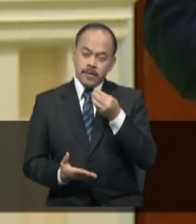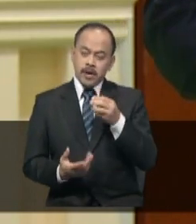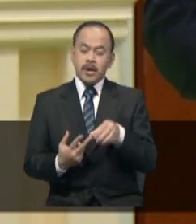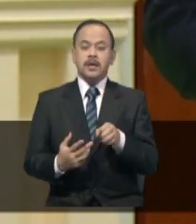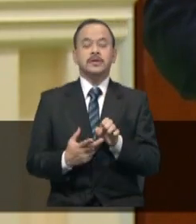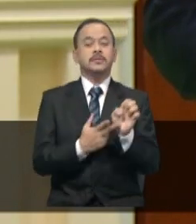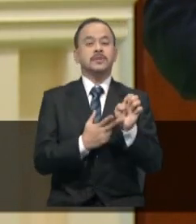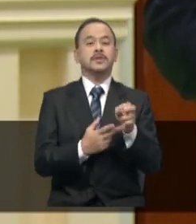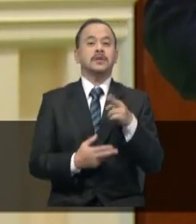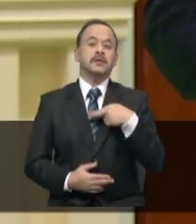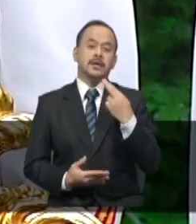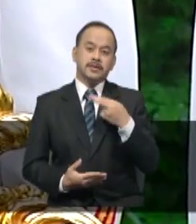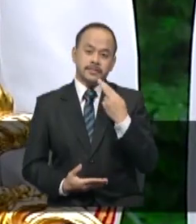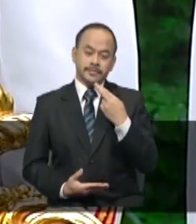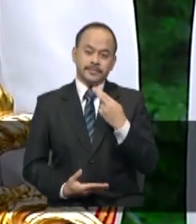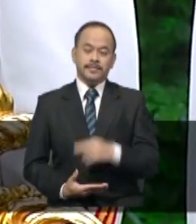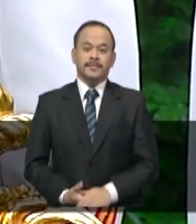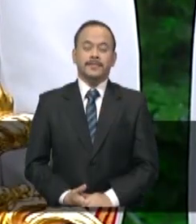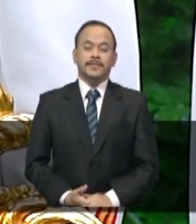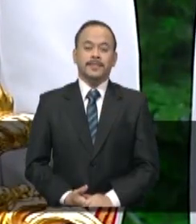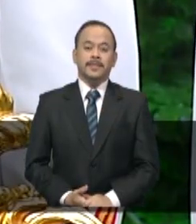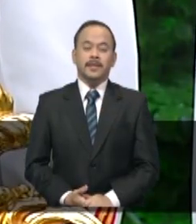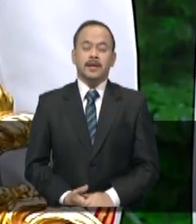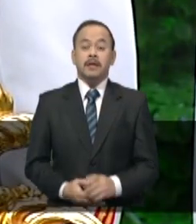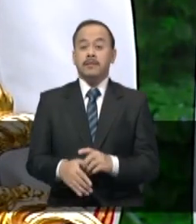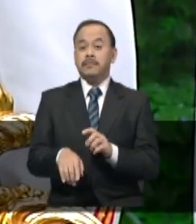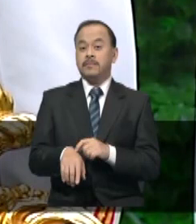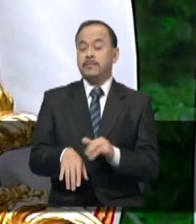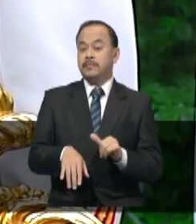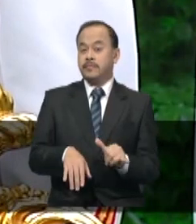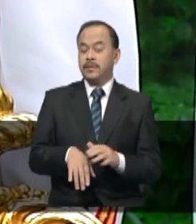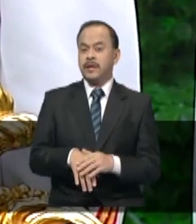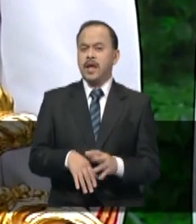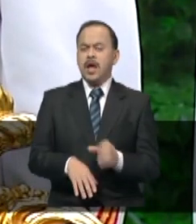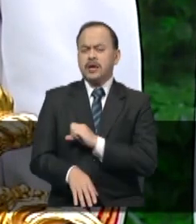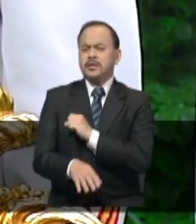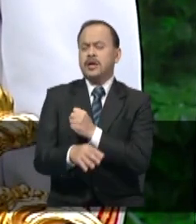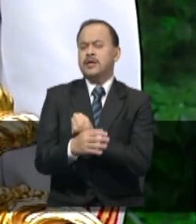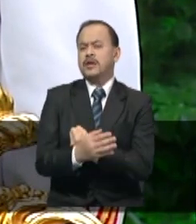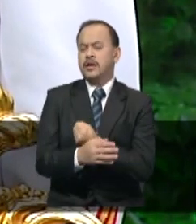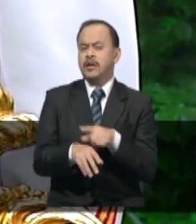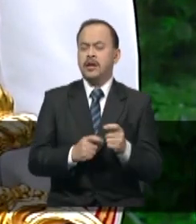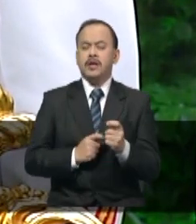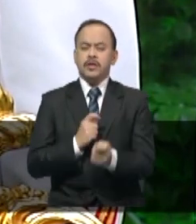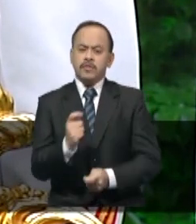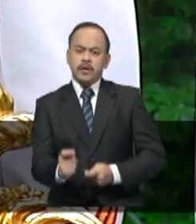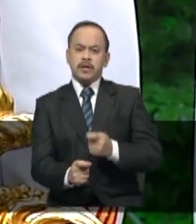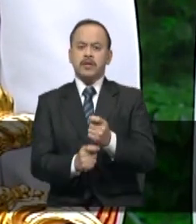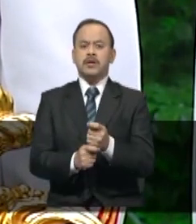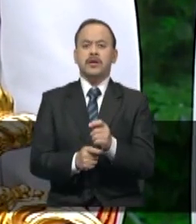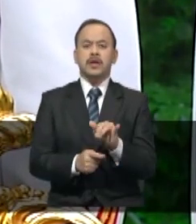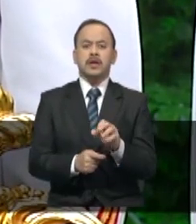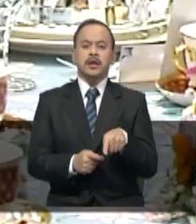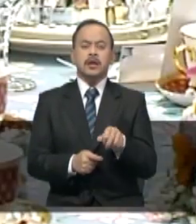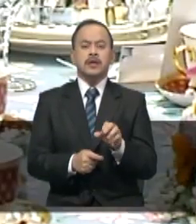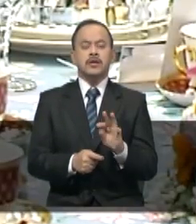especially rice. At the same time, strengthening our trade linkages in